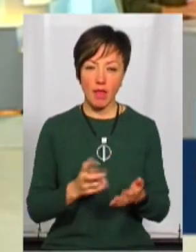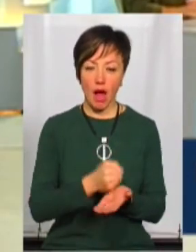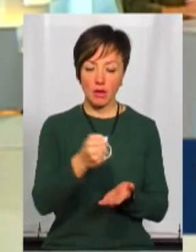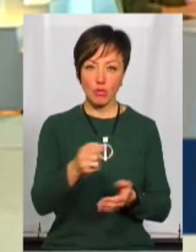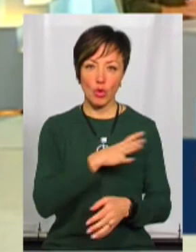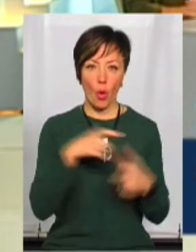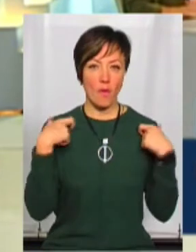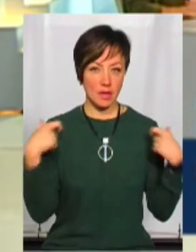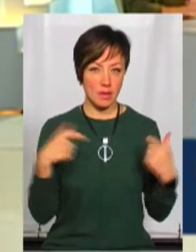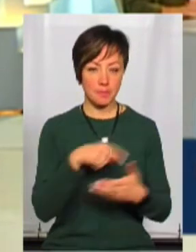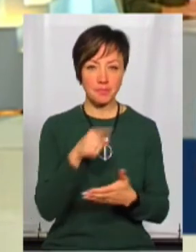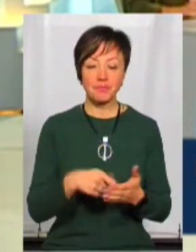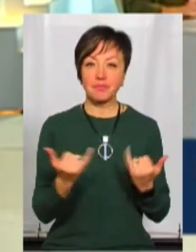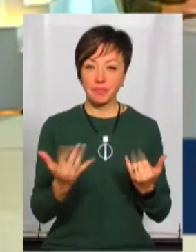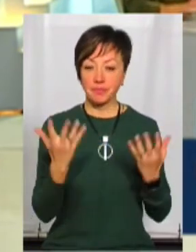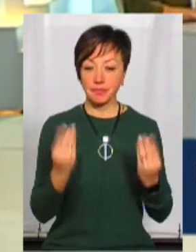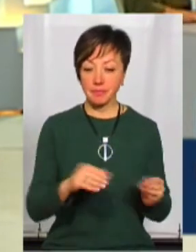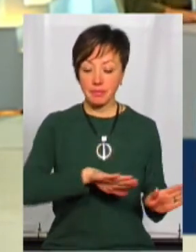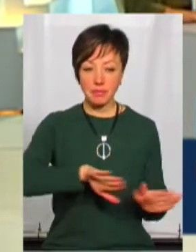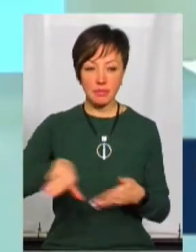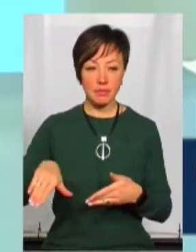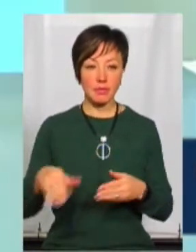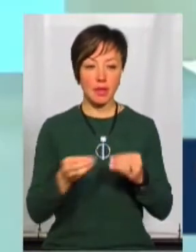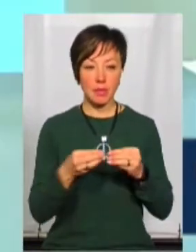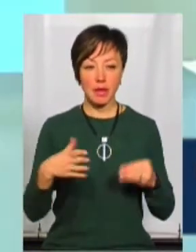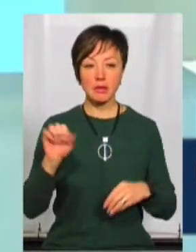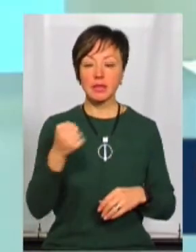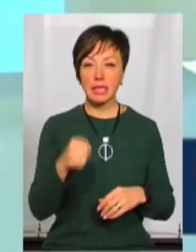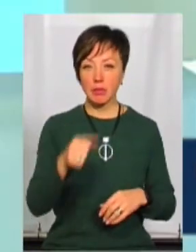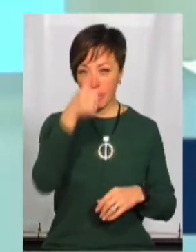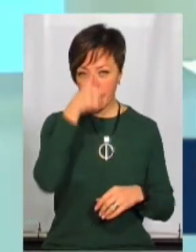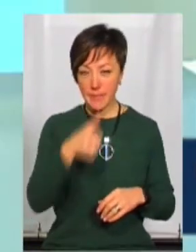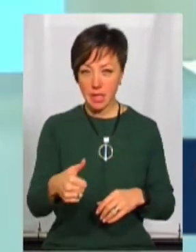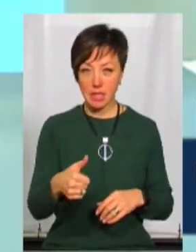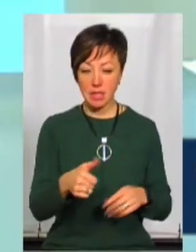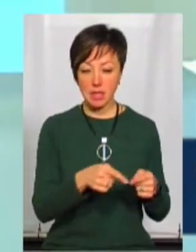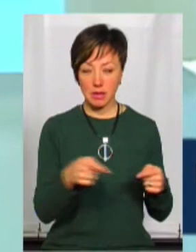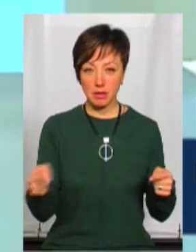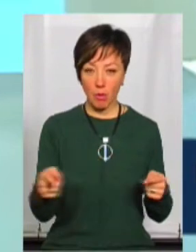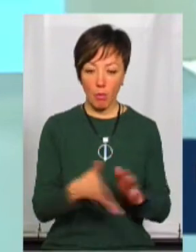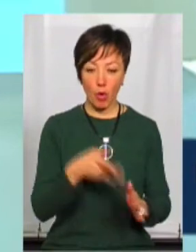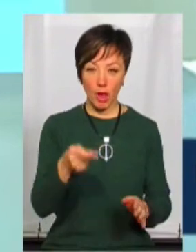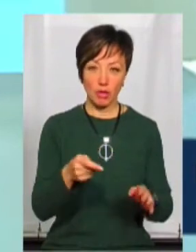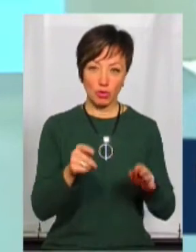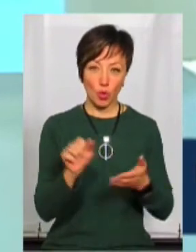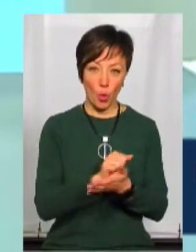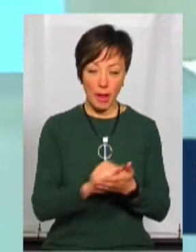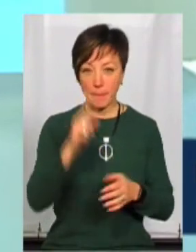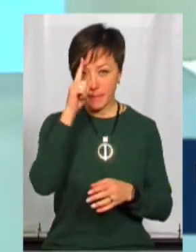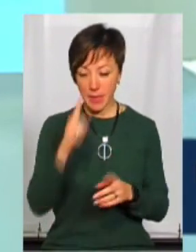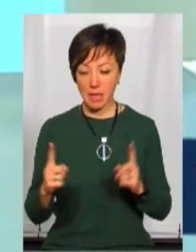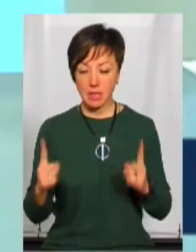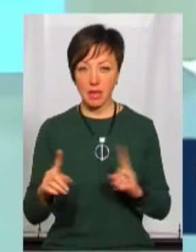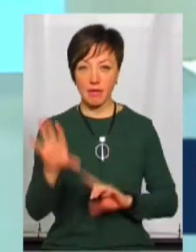кандидатуру, бути офіцером громади? Так, на даний момент, після 15 серпня, в нас був місяць, час на подачу анкет. Угу. Після цього місяць